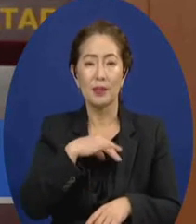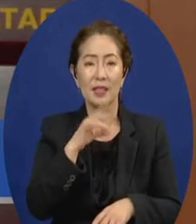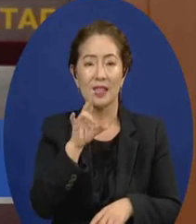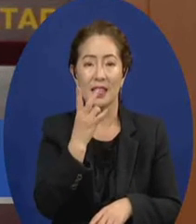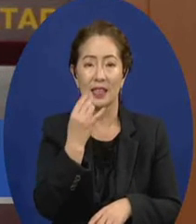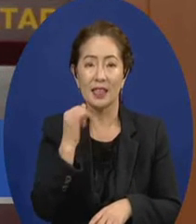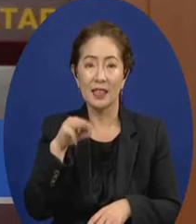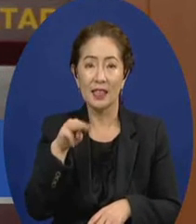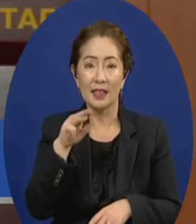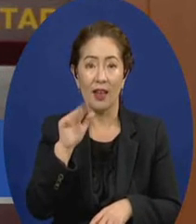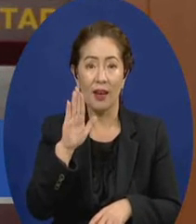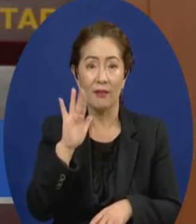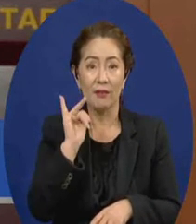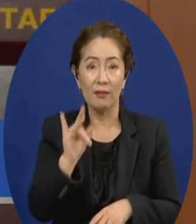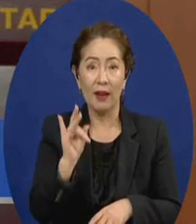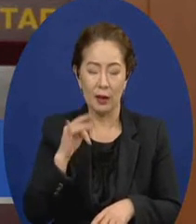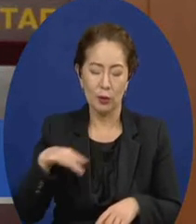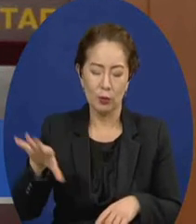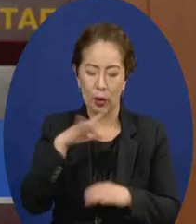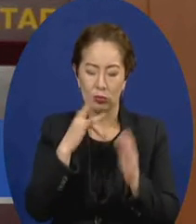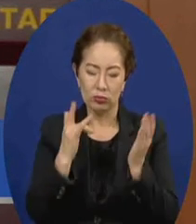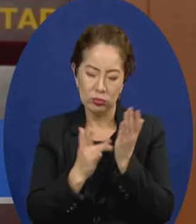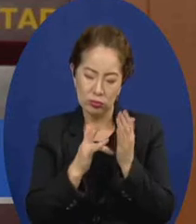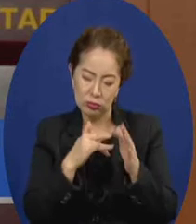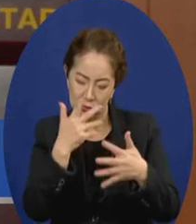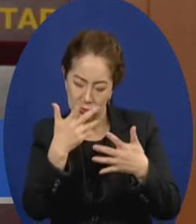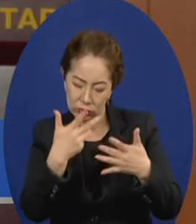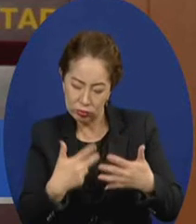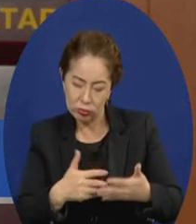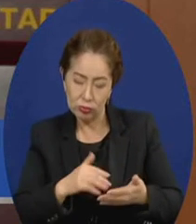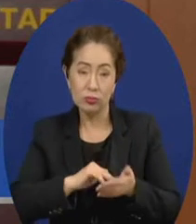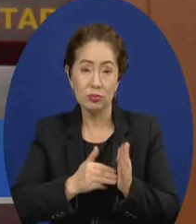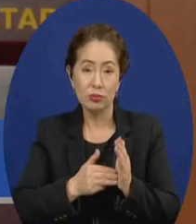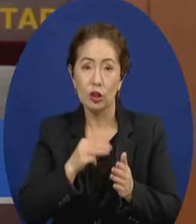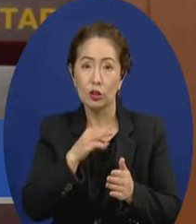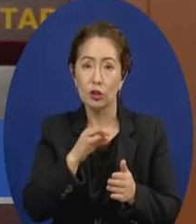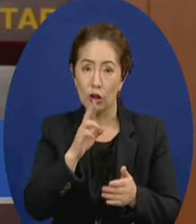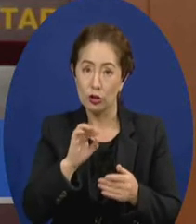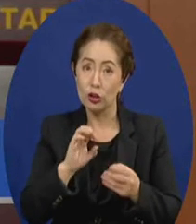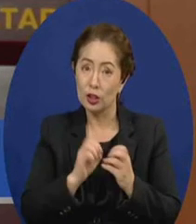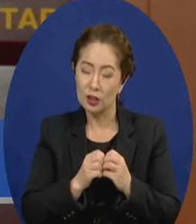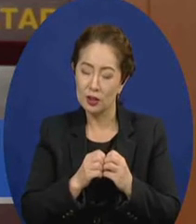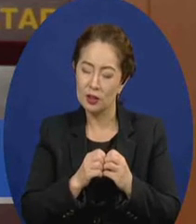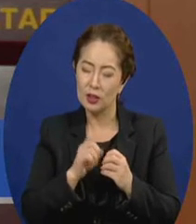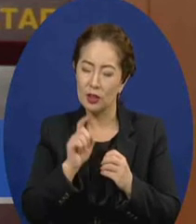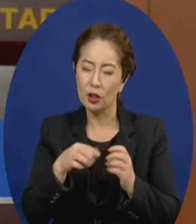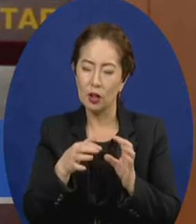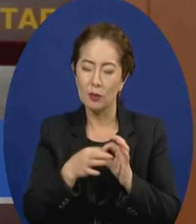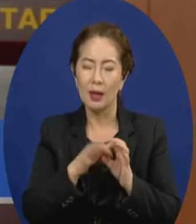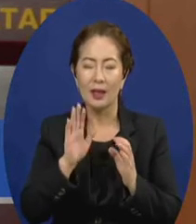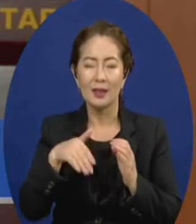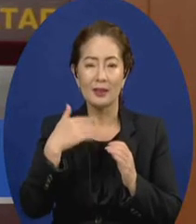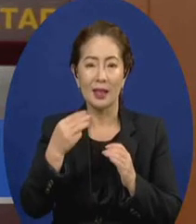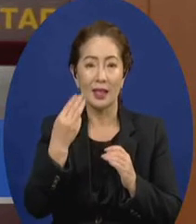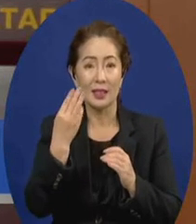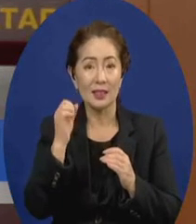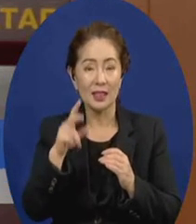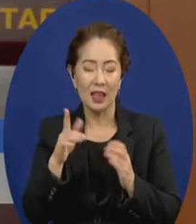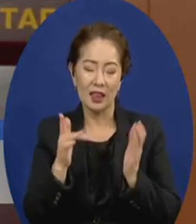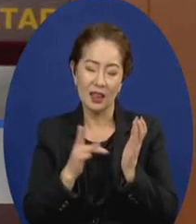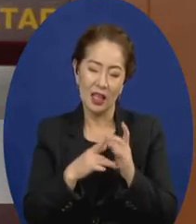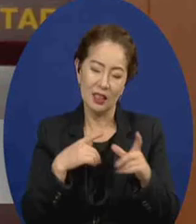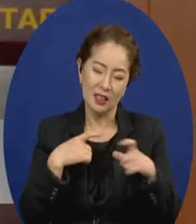одоо ерөнхий төлөвлөгөөний хүрээнд олвол тооцооллуудыг хийсэн. За, энийг үндэслээд олвол дараагийн шатны техник эдийн засгийн үндэслэлийг